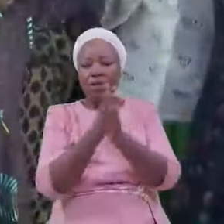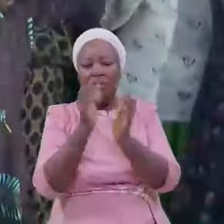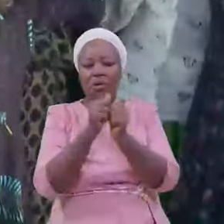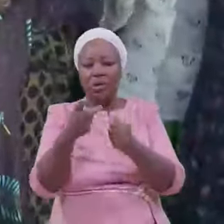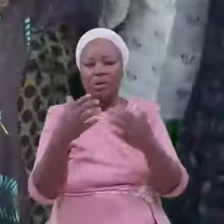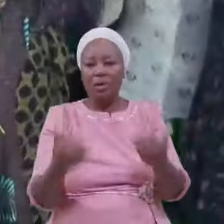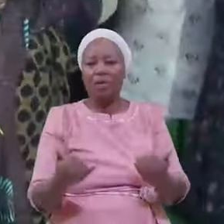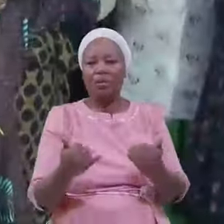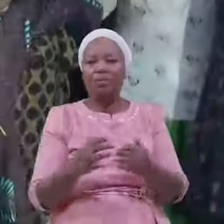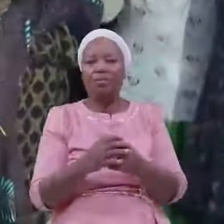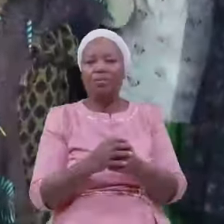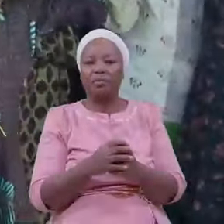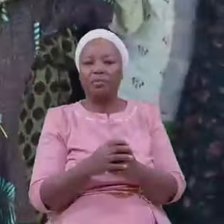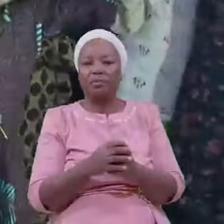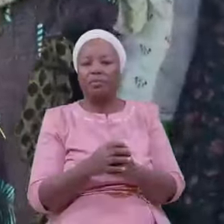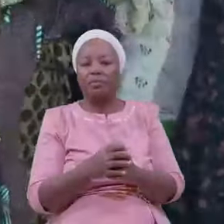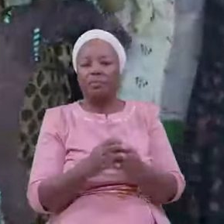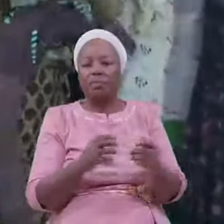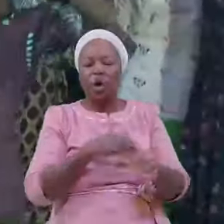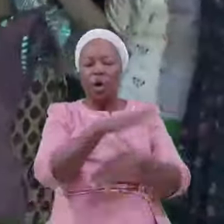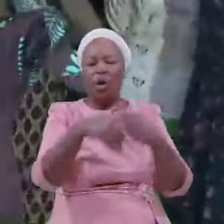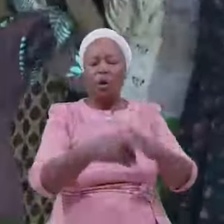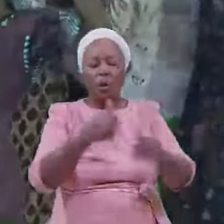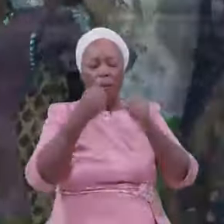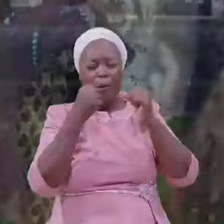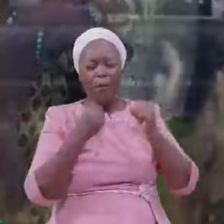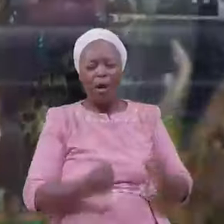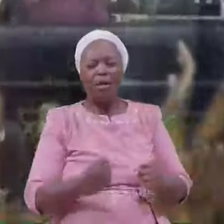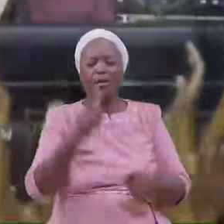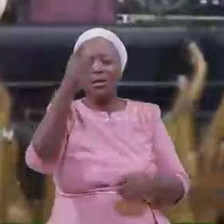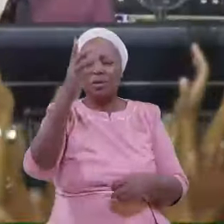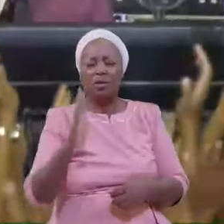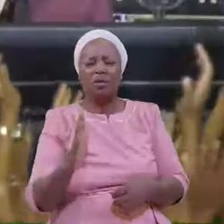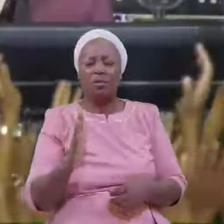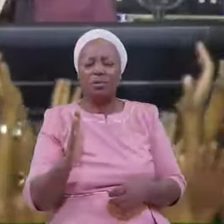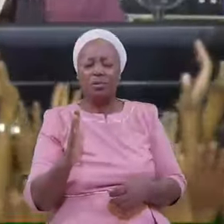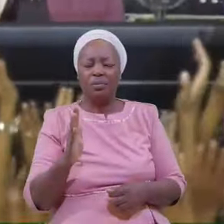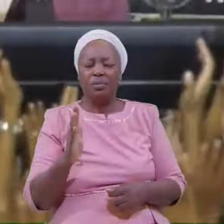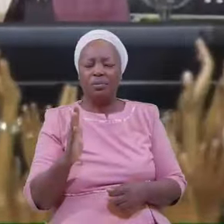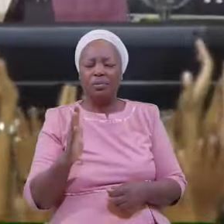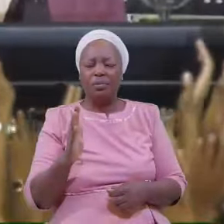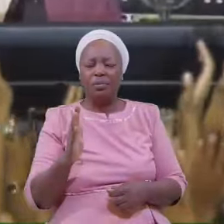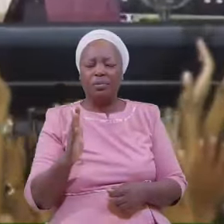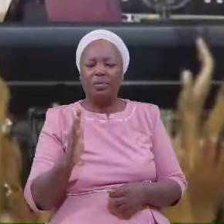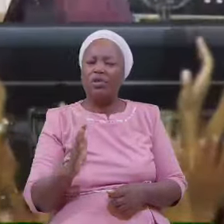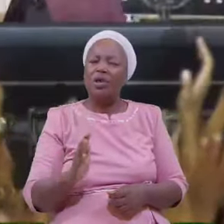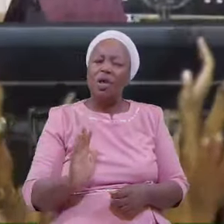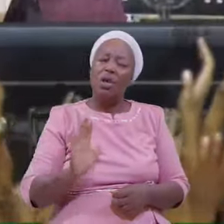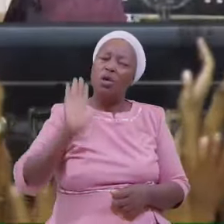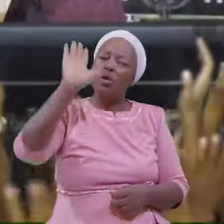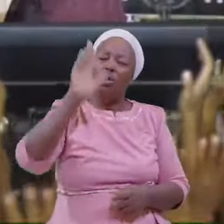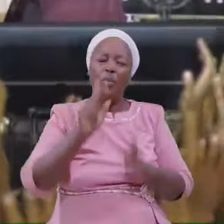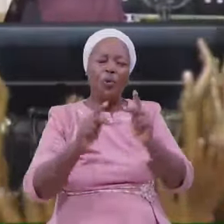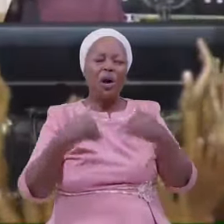lumalapit. Almighty God. O makapangyarihang Diyos. Your people have responded to